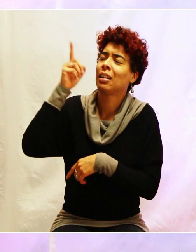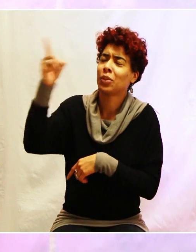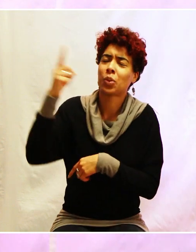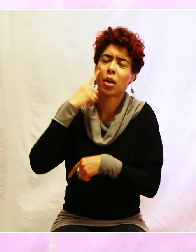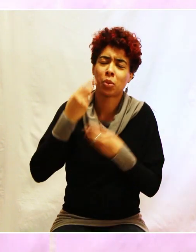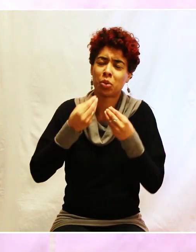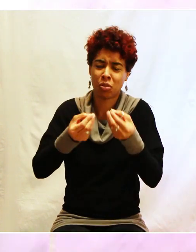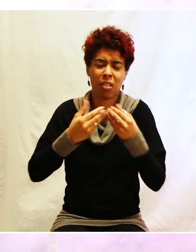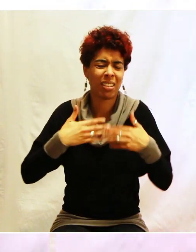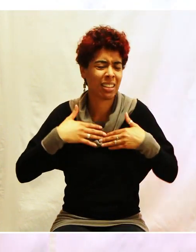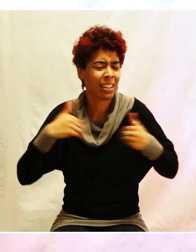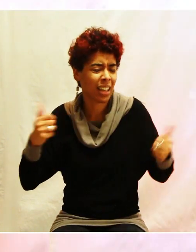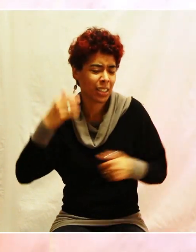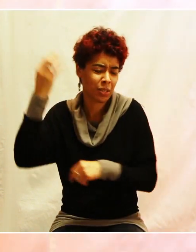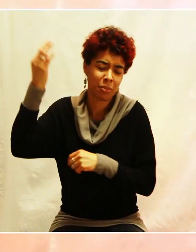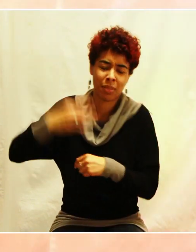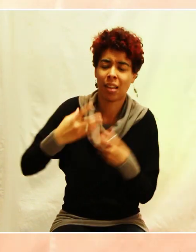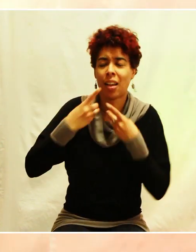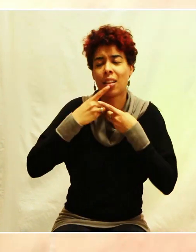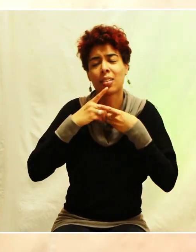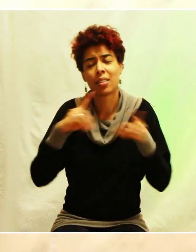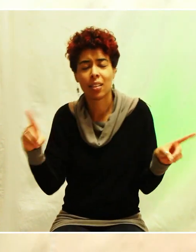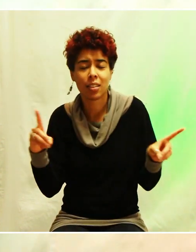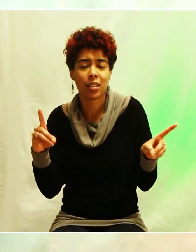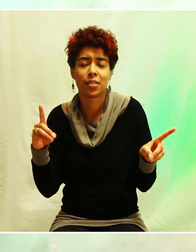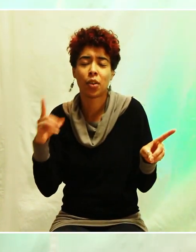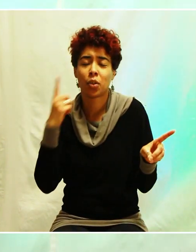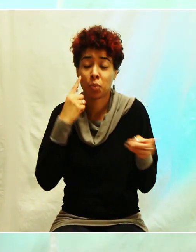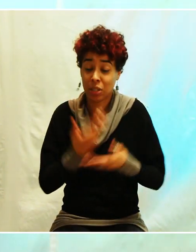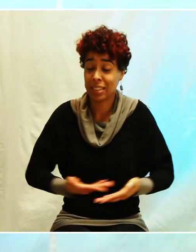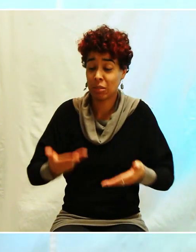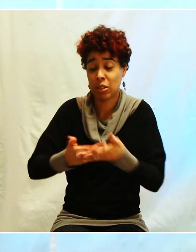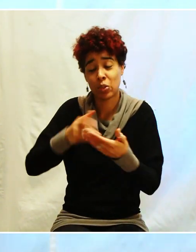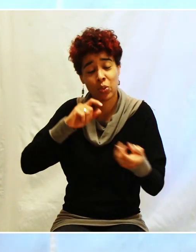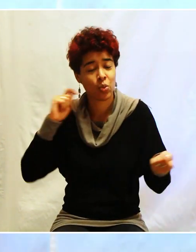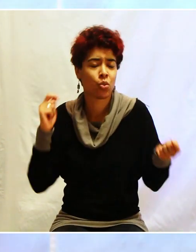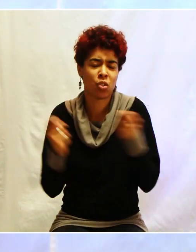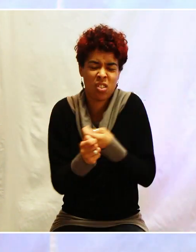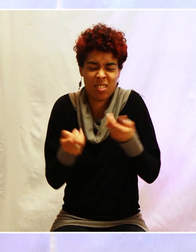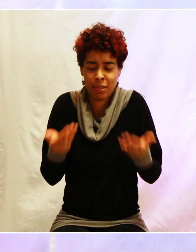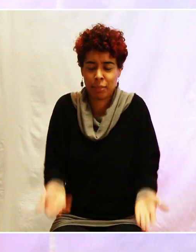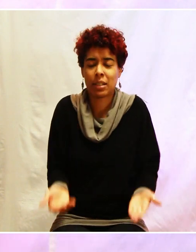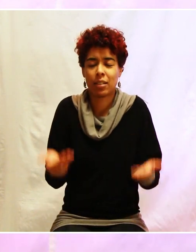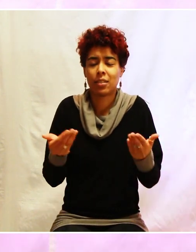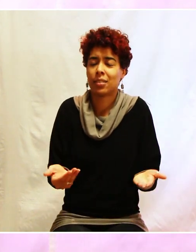les guérisons, les miracles, pour les délivrances, pour les changements de situation qui vont s'opérer maintenant.